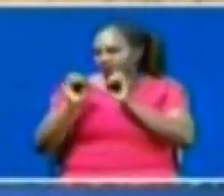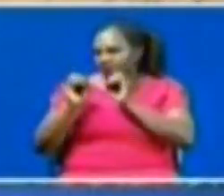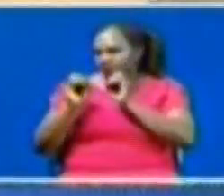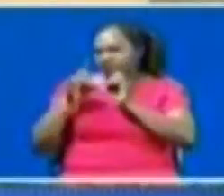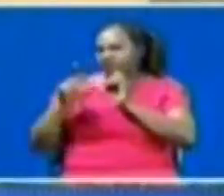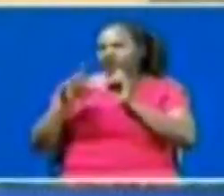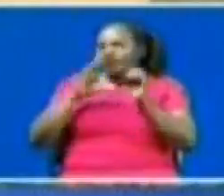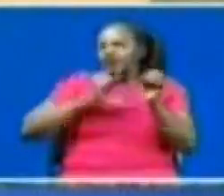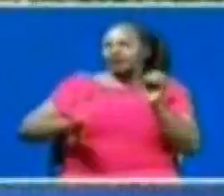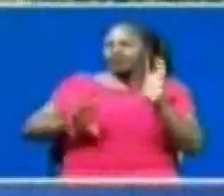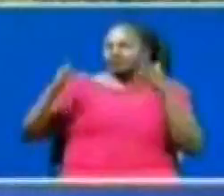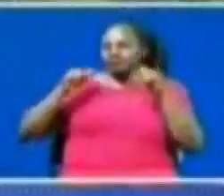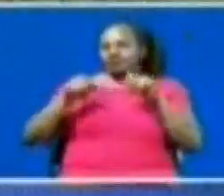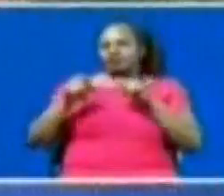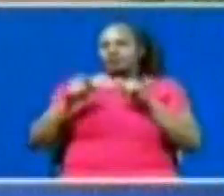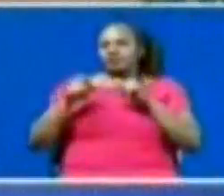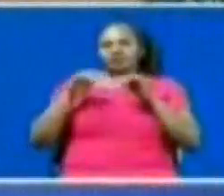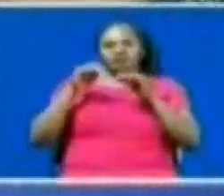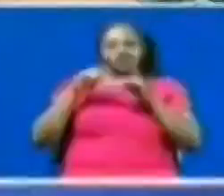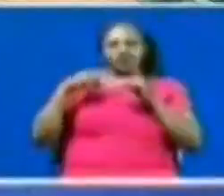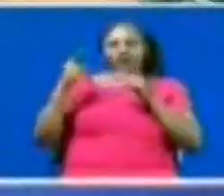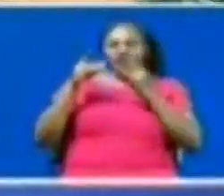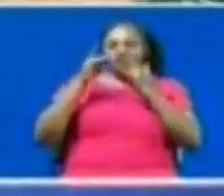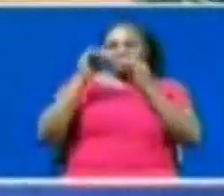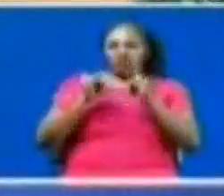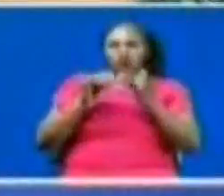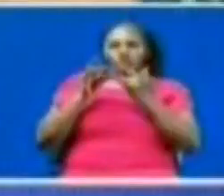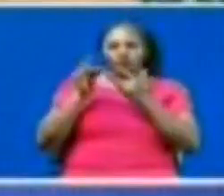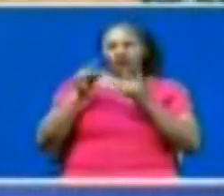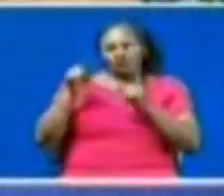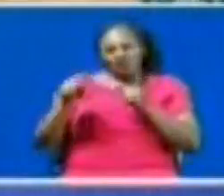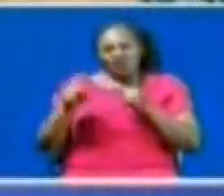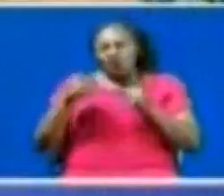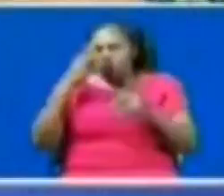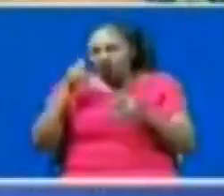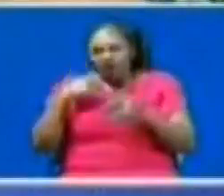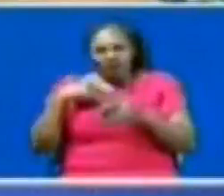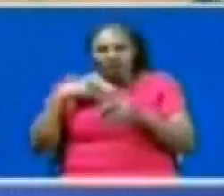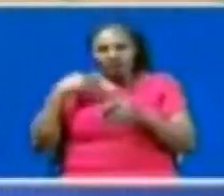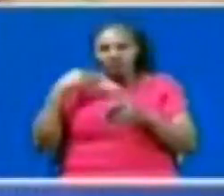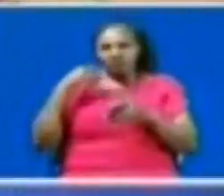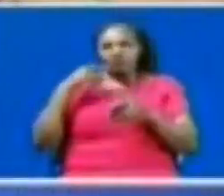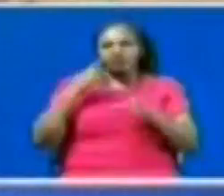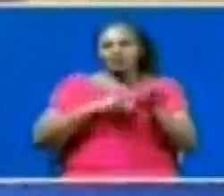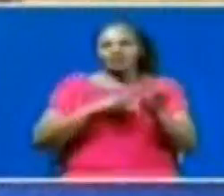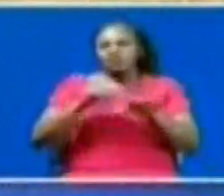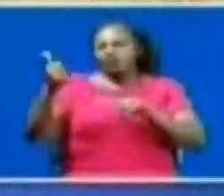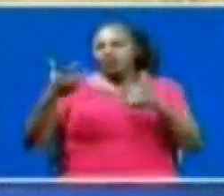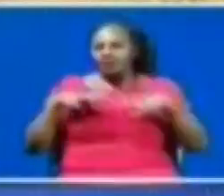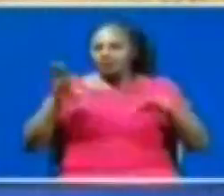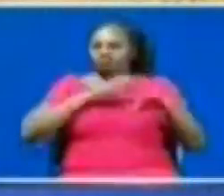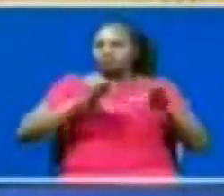Wakimbizi hao wa Christmas hii kwao ni neno jipya tu lilotiwa kwenye kamusi kimakosa. Wakati wale